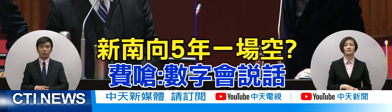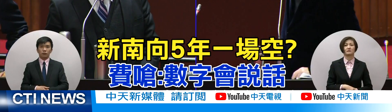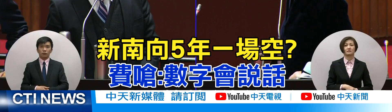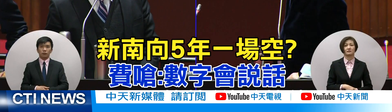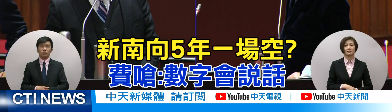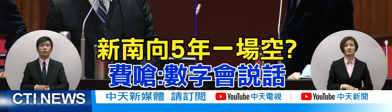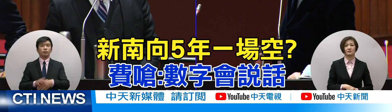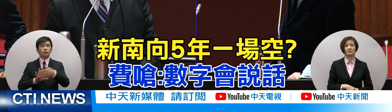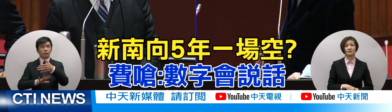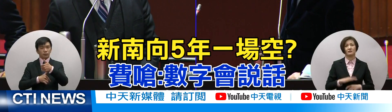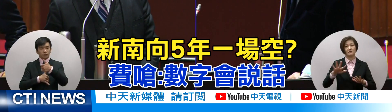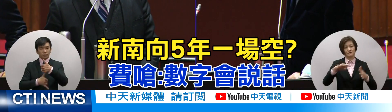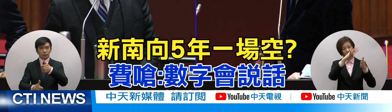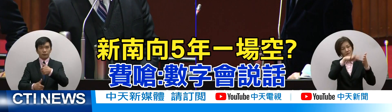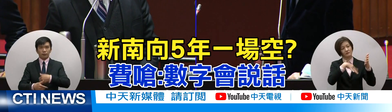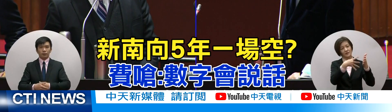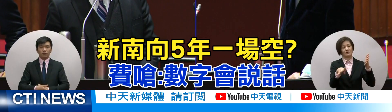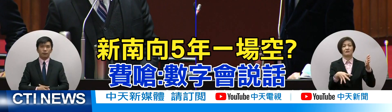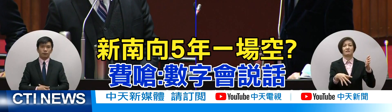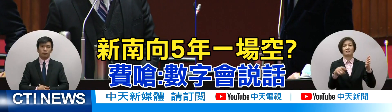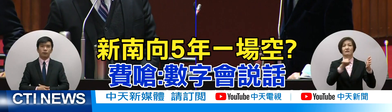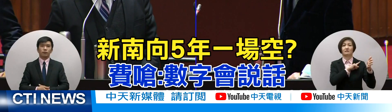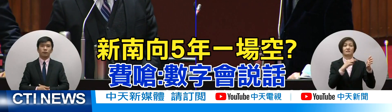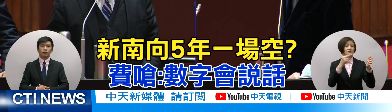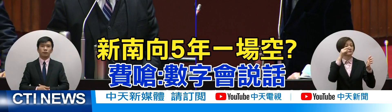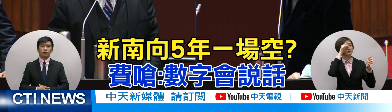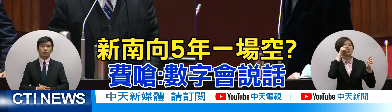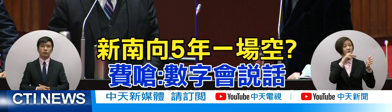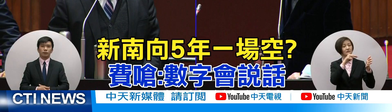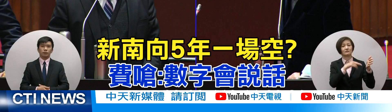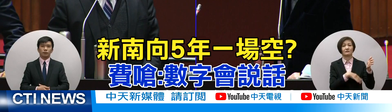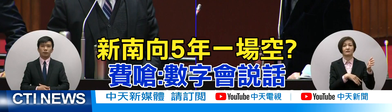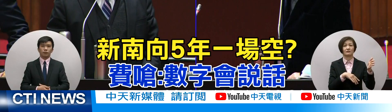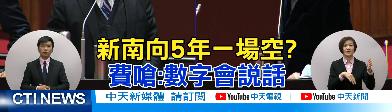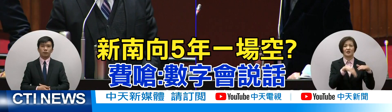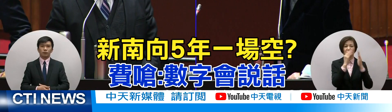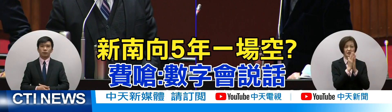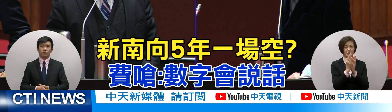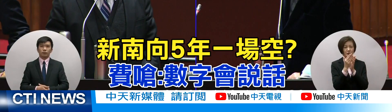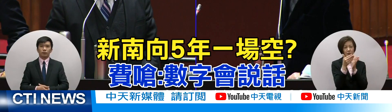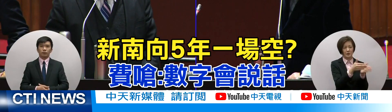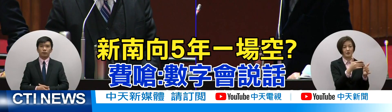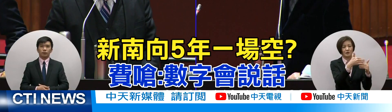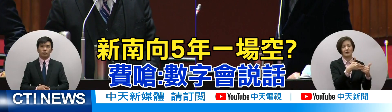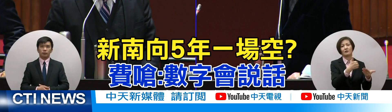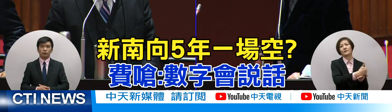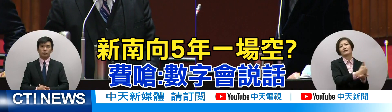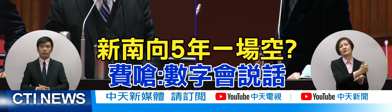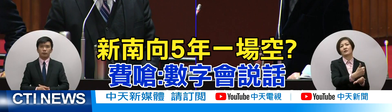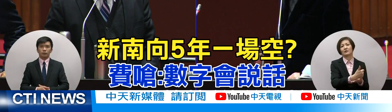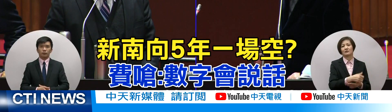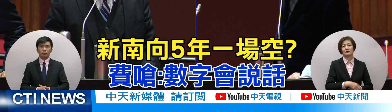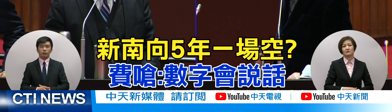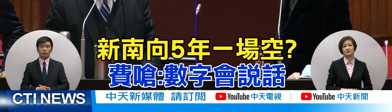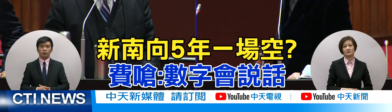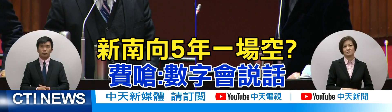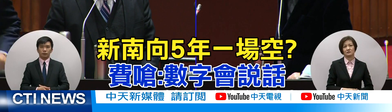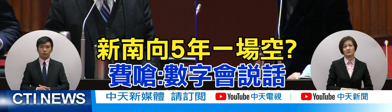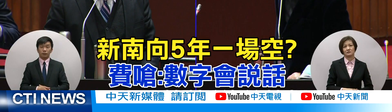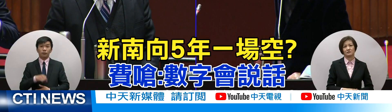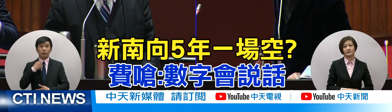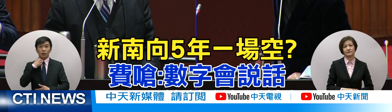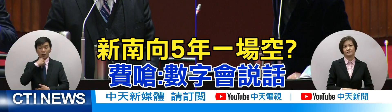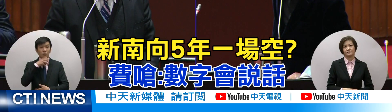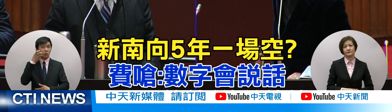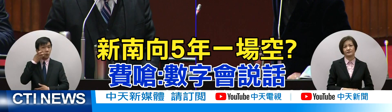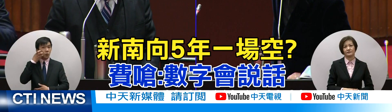委员， 这是一个表，你看，全部都集中在中国大陆的市场上。 台湾的水果